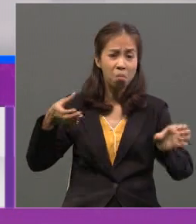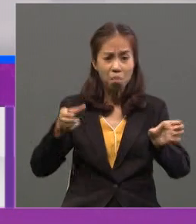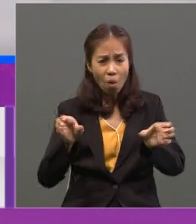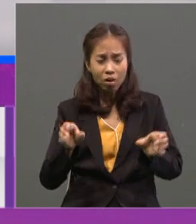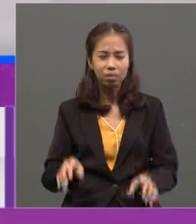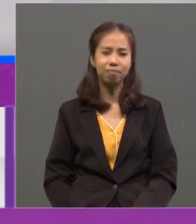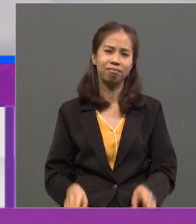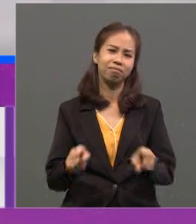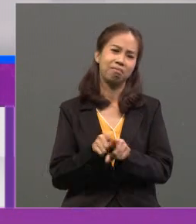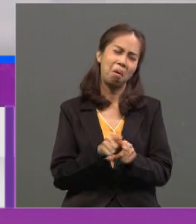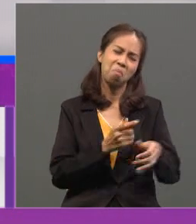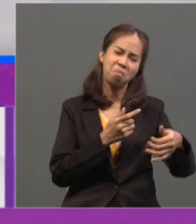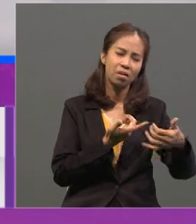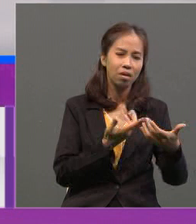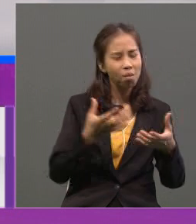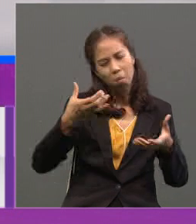การห้ำหัง almost